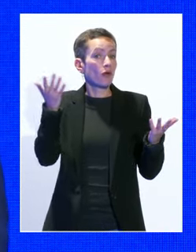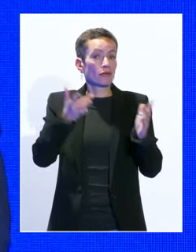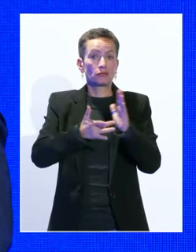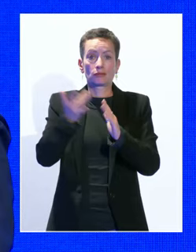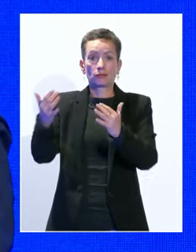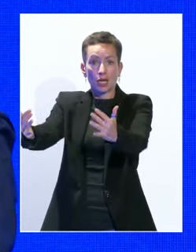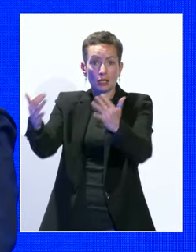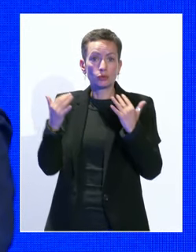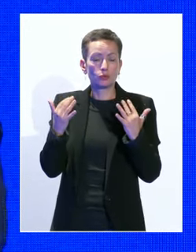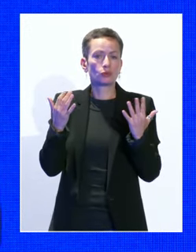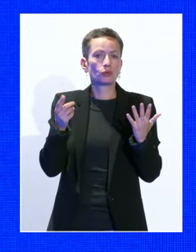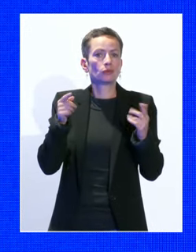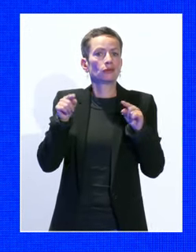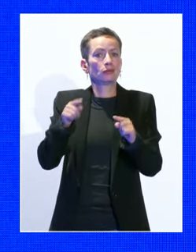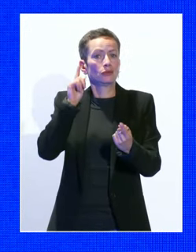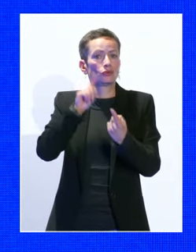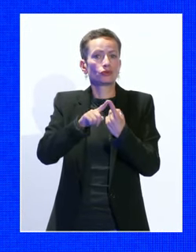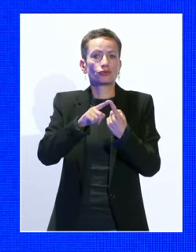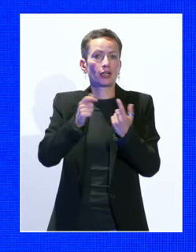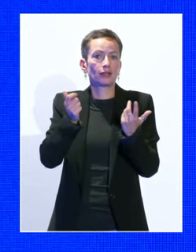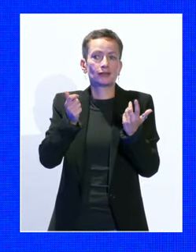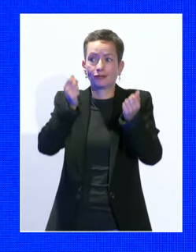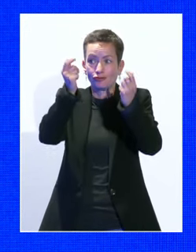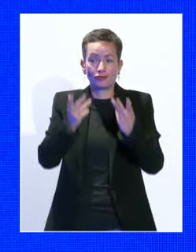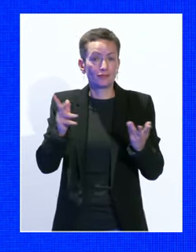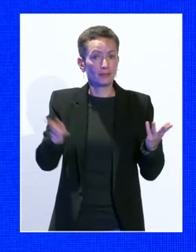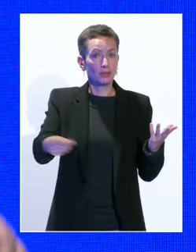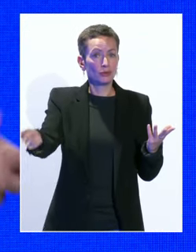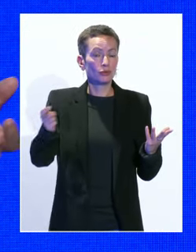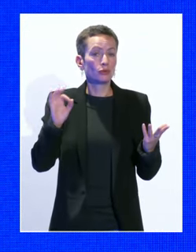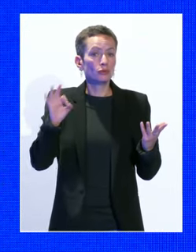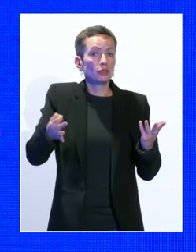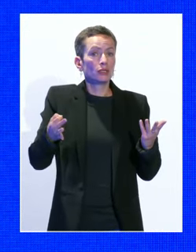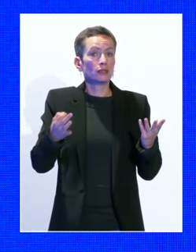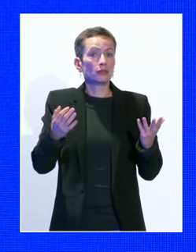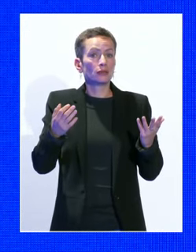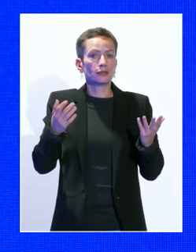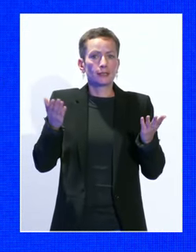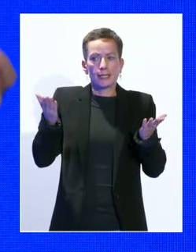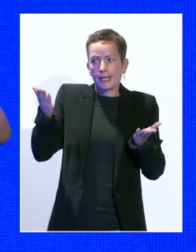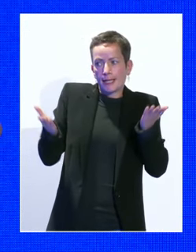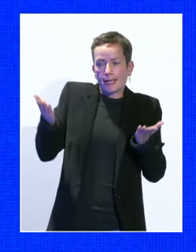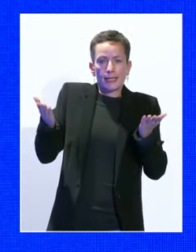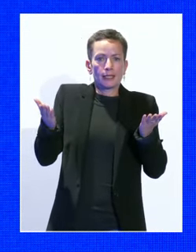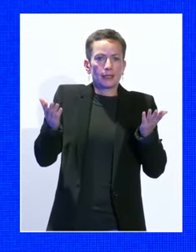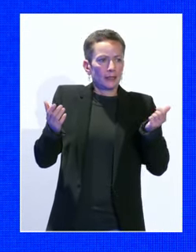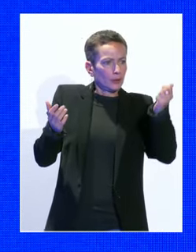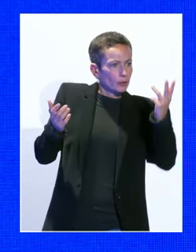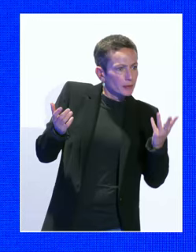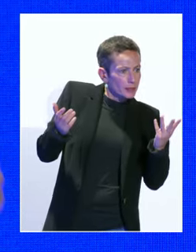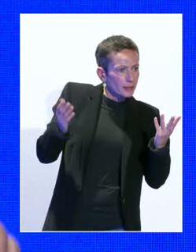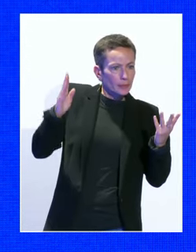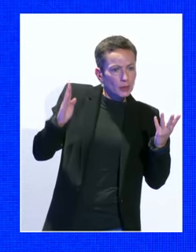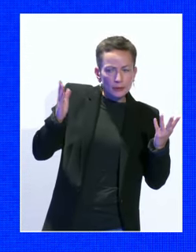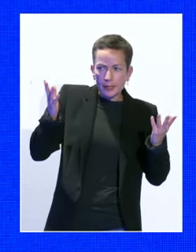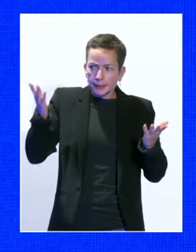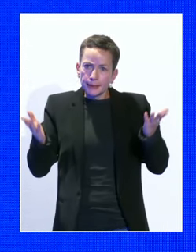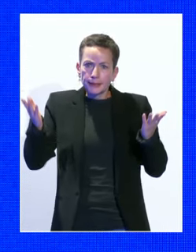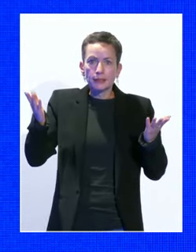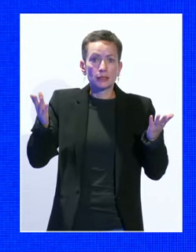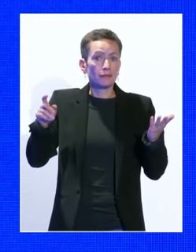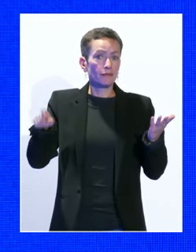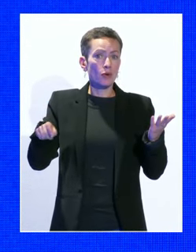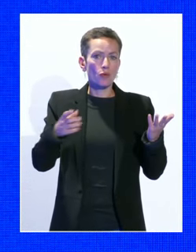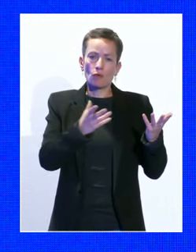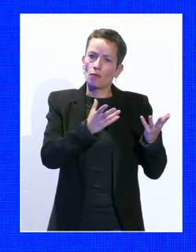l'immigration est une question numérique aussi, une question de rapport, de nombre entre